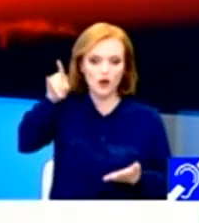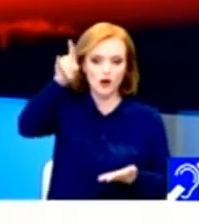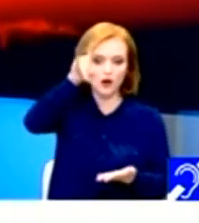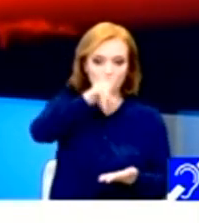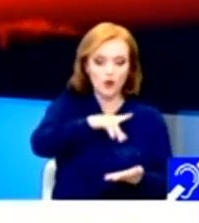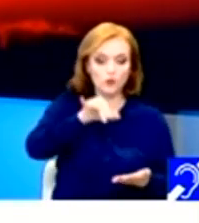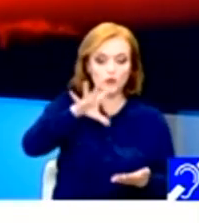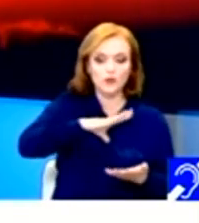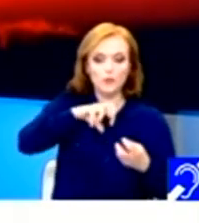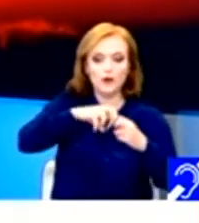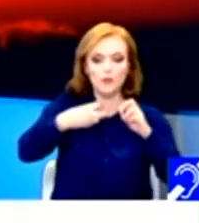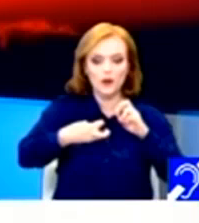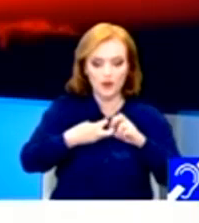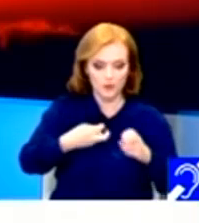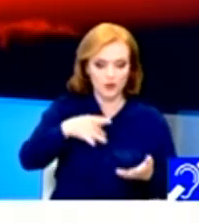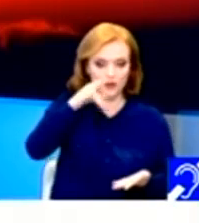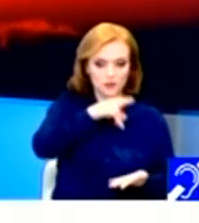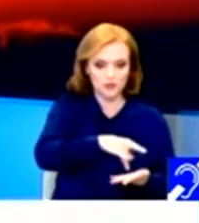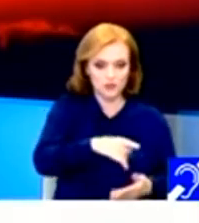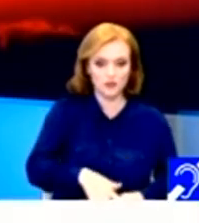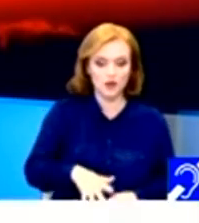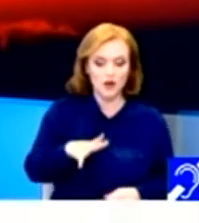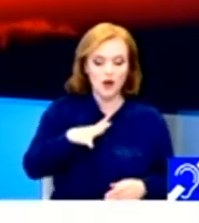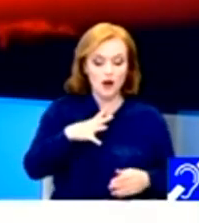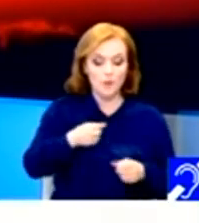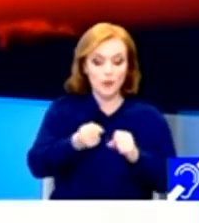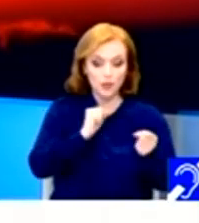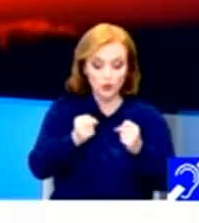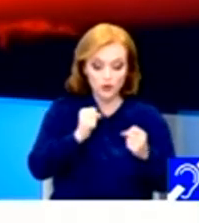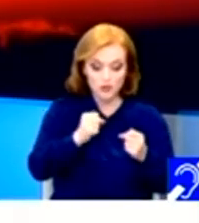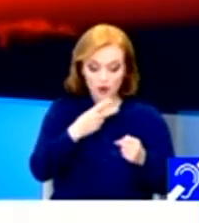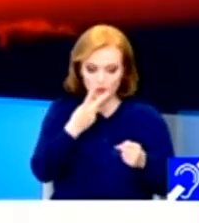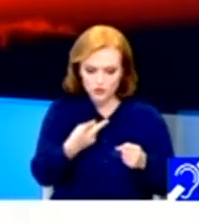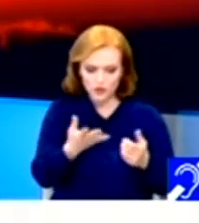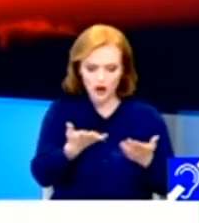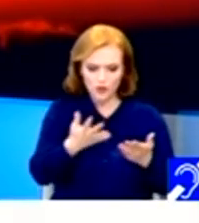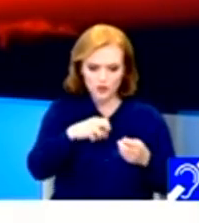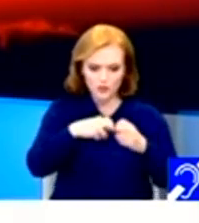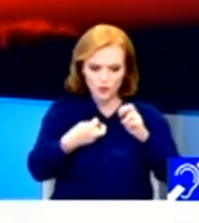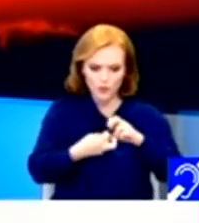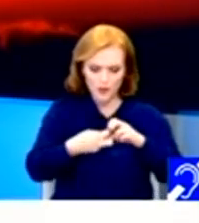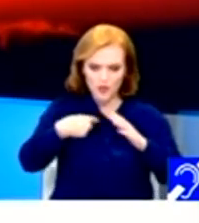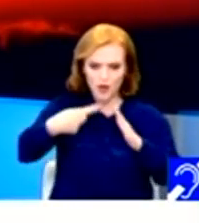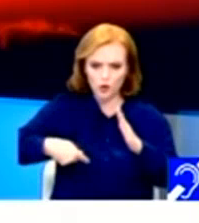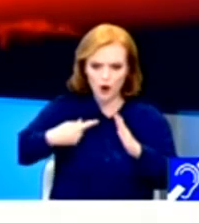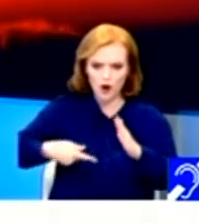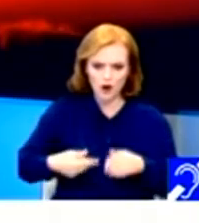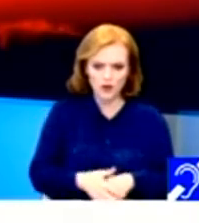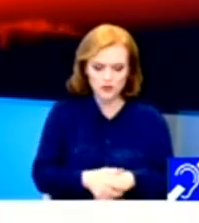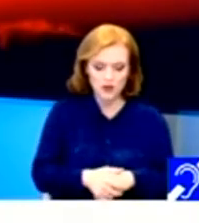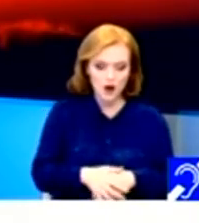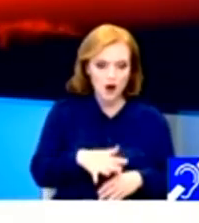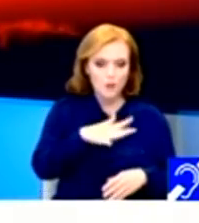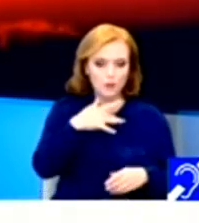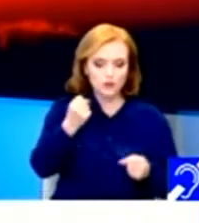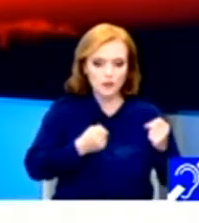anunțat turnul de control că echipamentul de bord le arată o defecțiune la roata din fața trenului de aterizare. Zeci de ambulanțe și echipaje